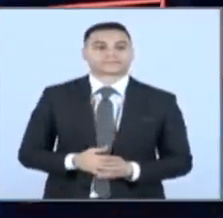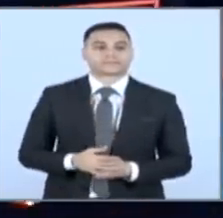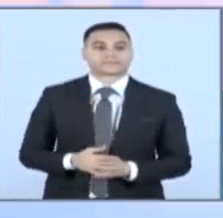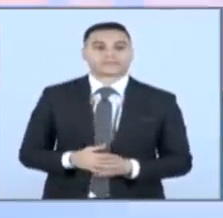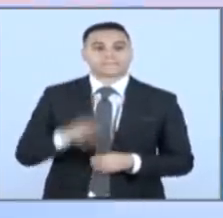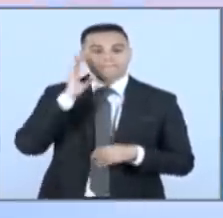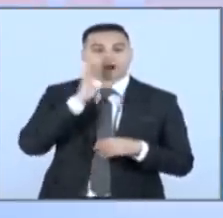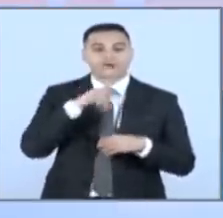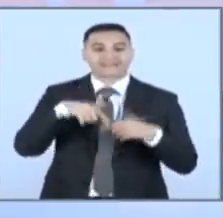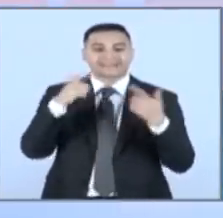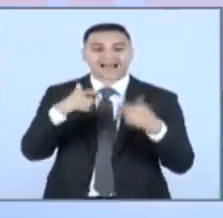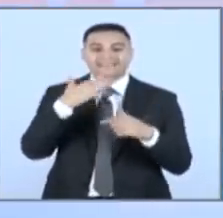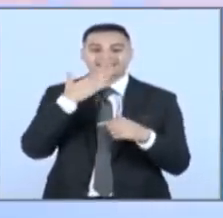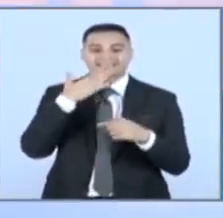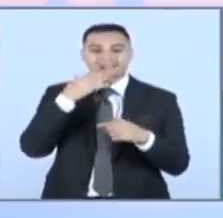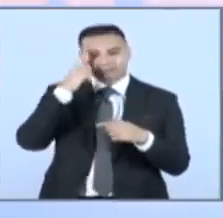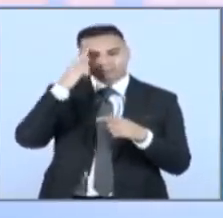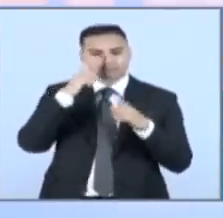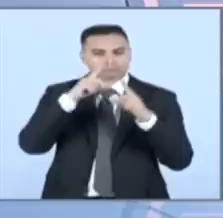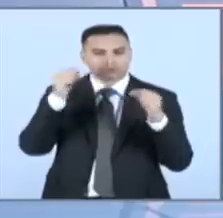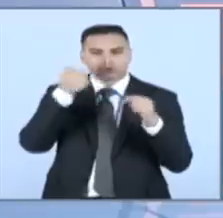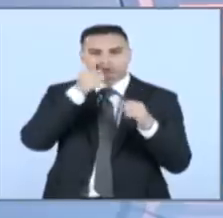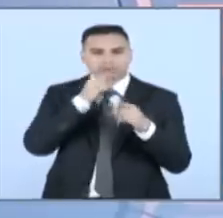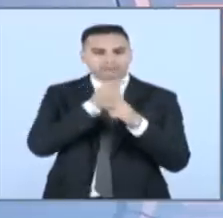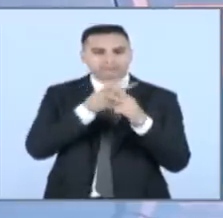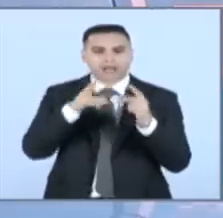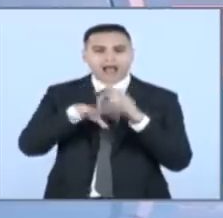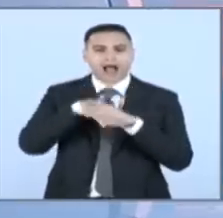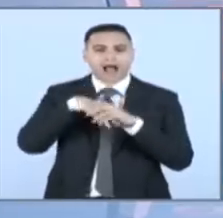ما هي الدولة الآسيوية المصنعة